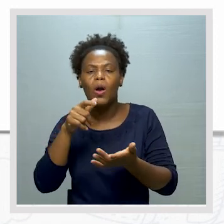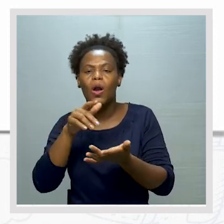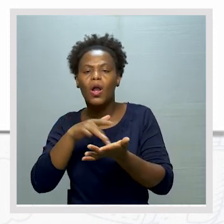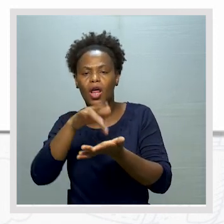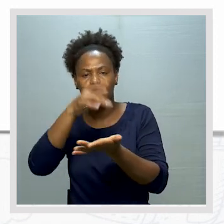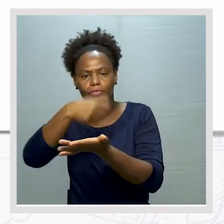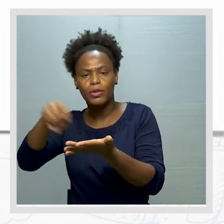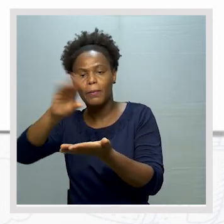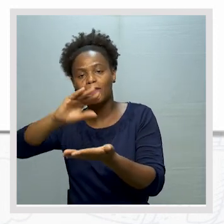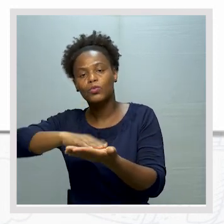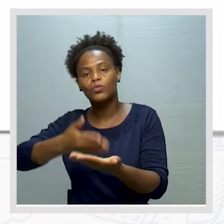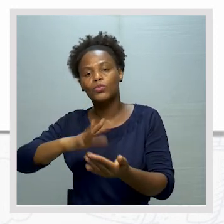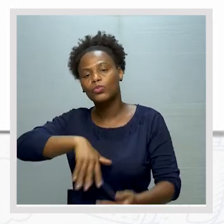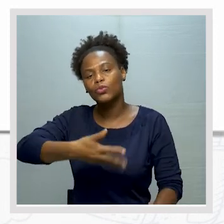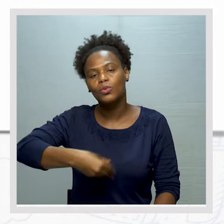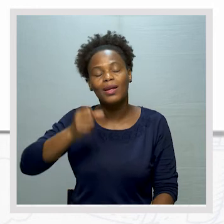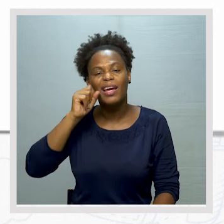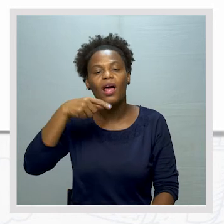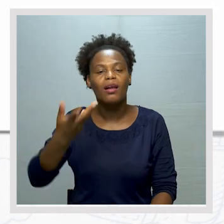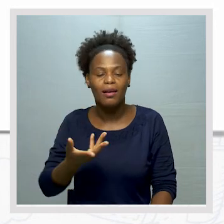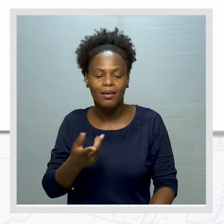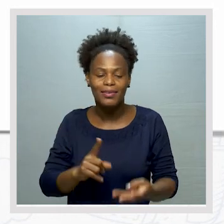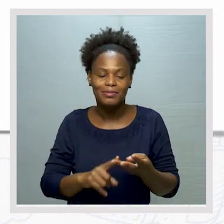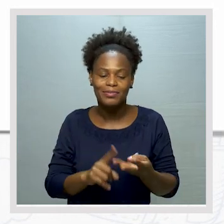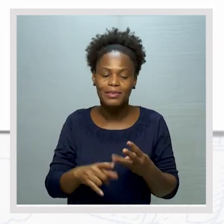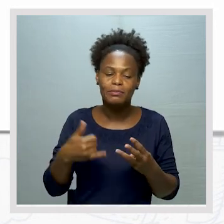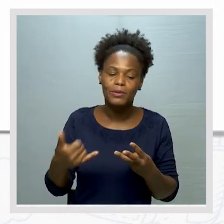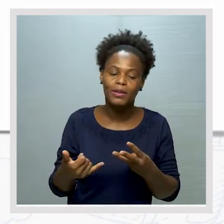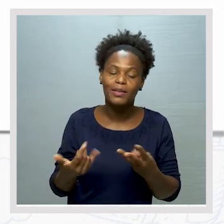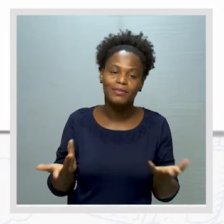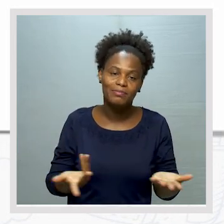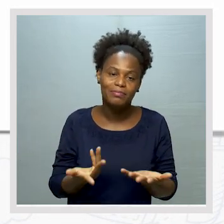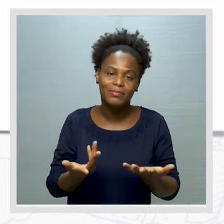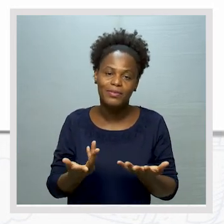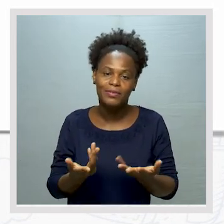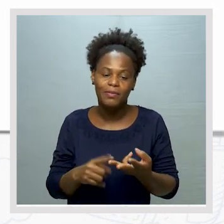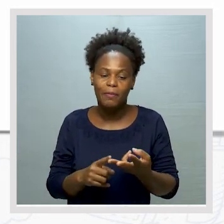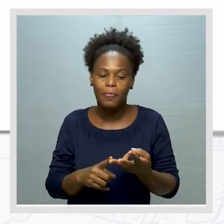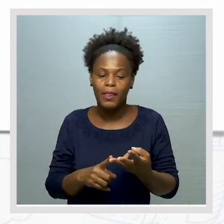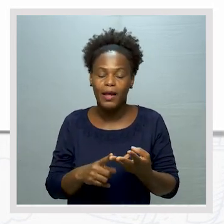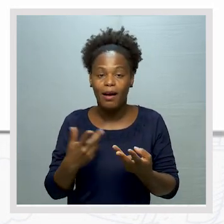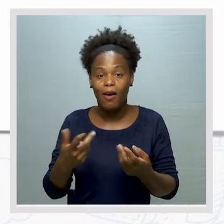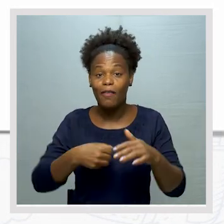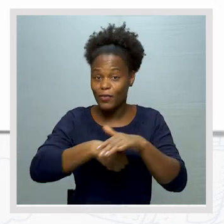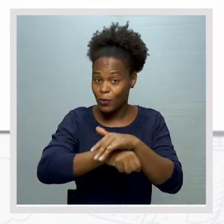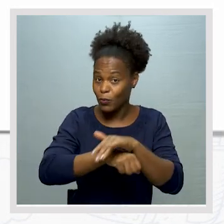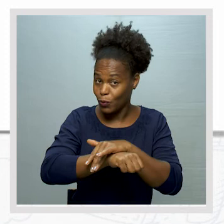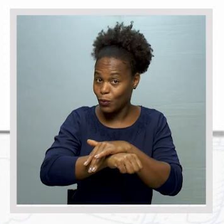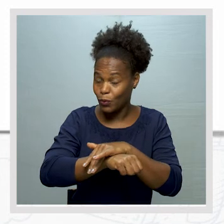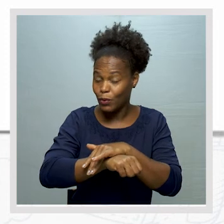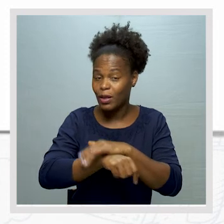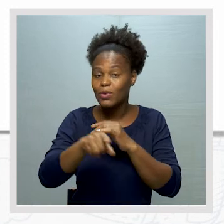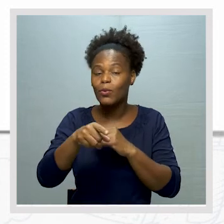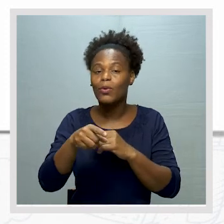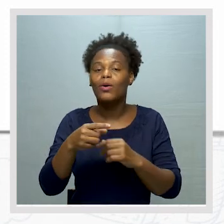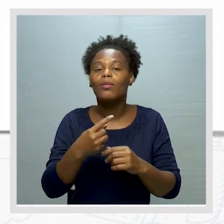traduit dans le monde? C'est bon. Et Pour la tortue, vous avez